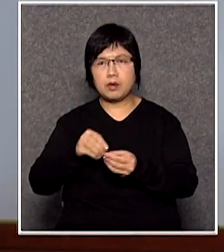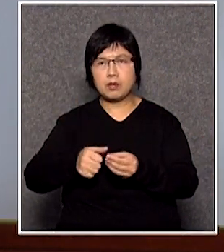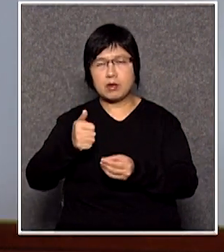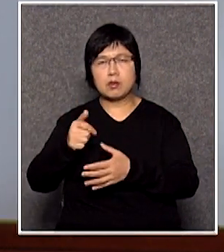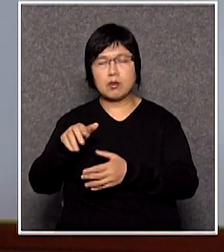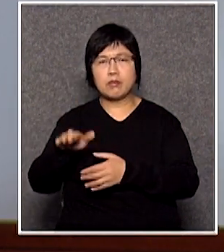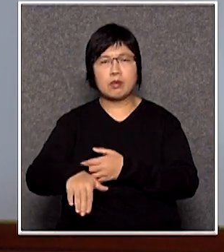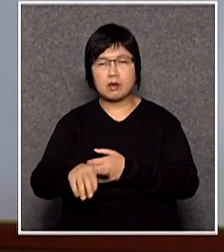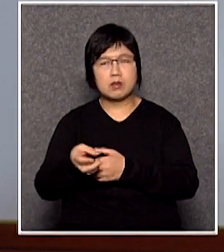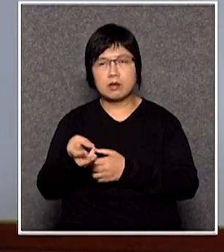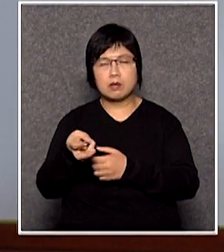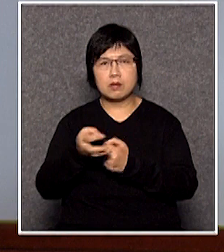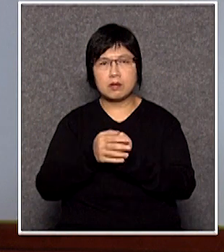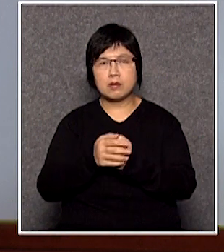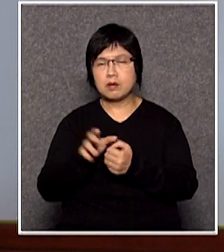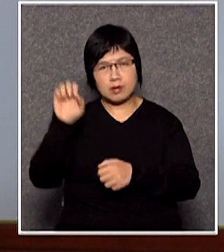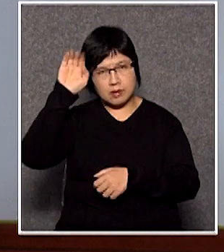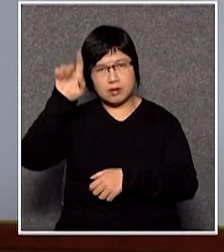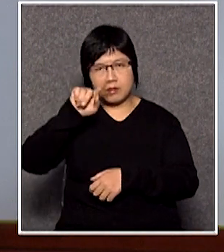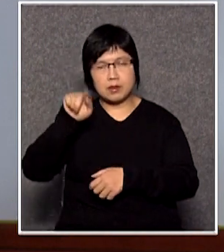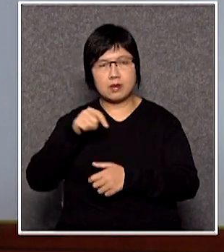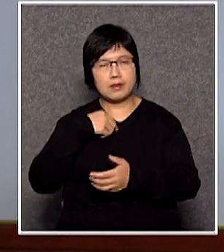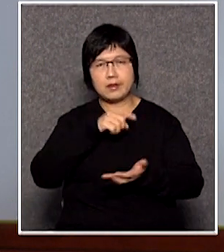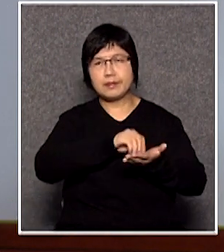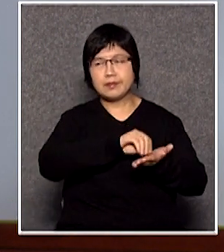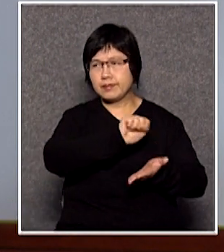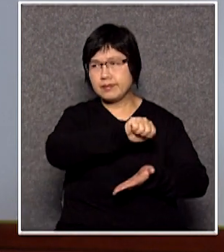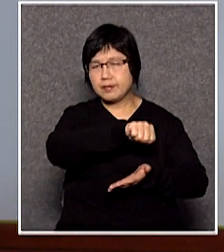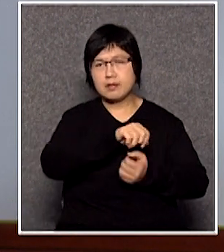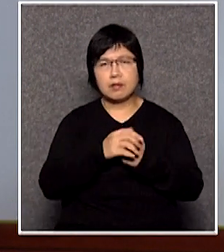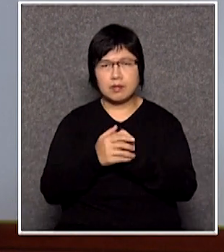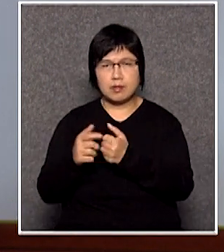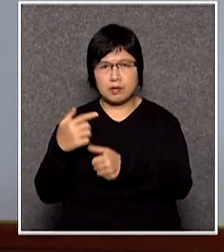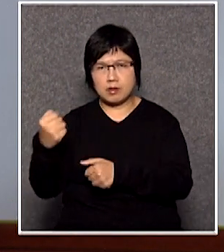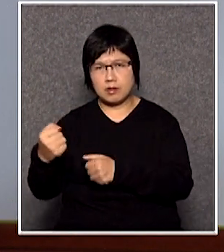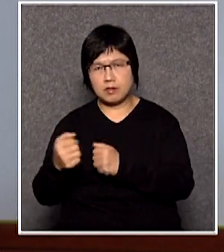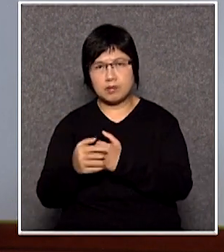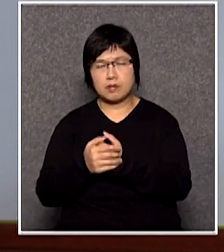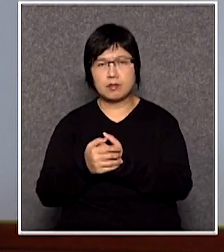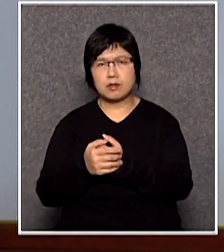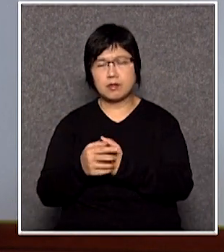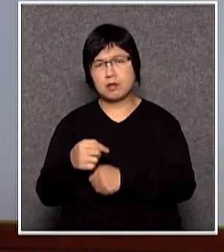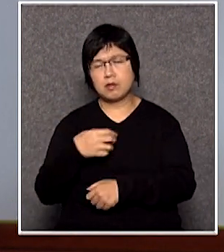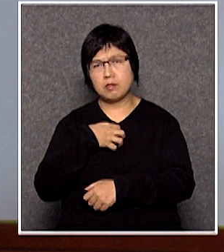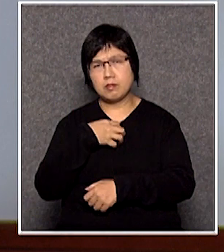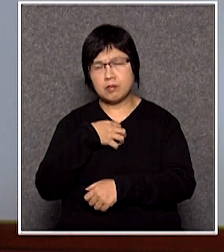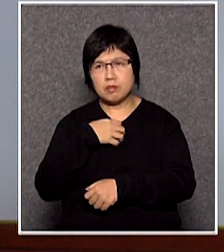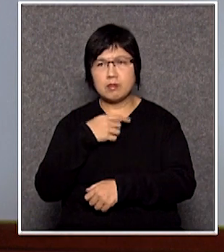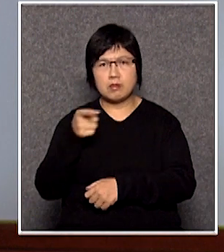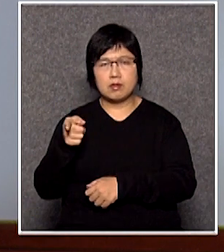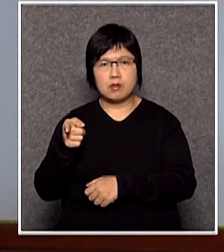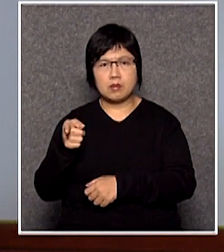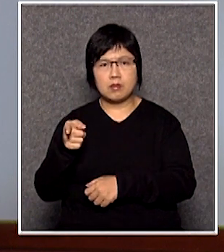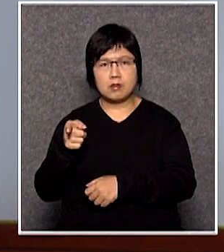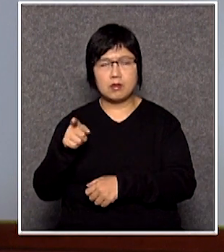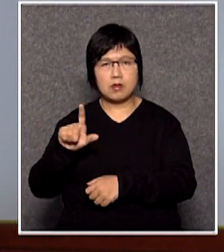提出這問題。 我當然提出問題了。主席，我就覺得李克強